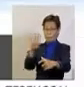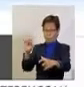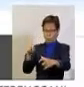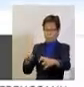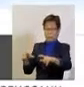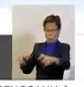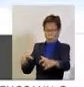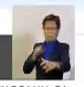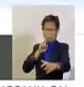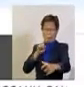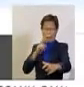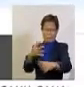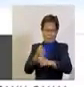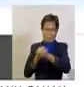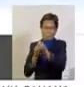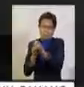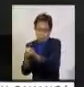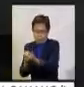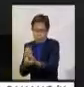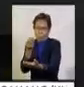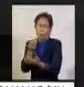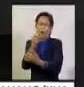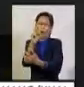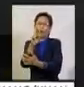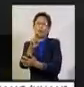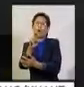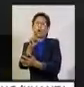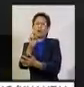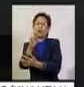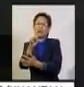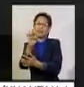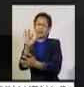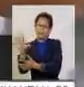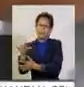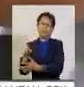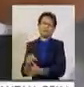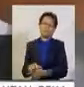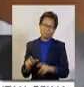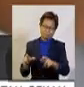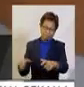layak benar-benar mendapat subsidi petrol RON 95.